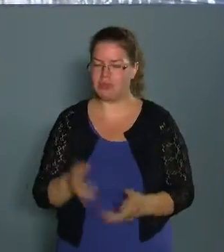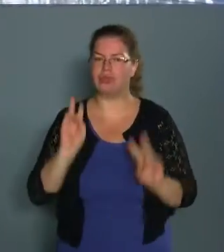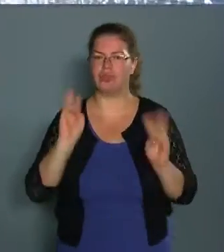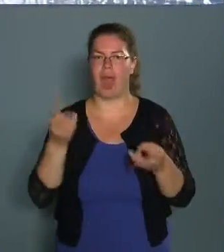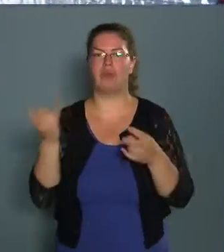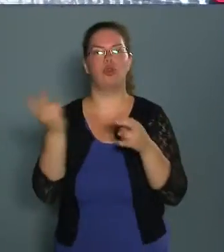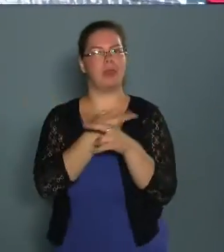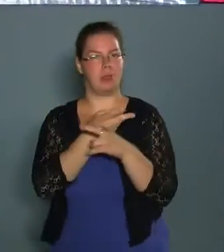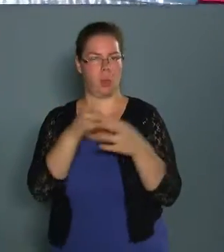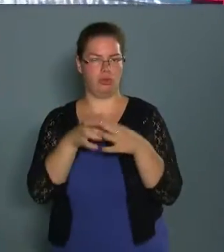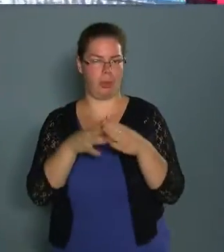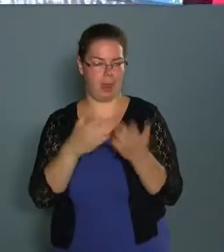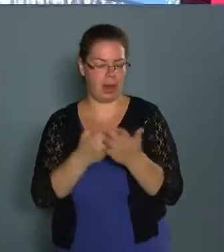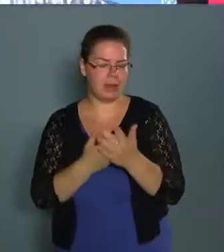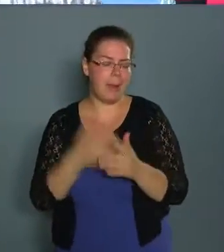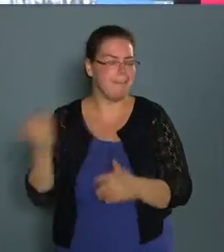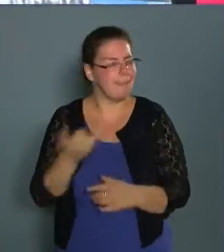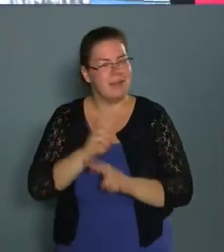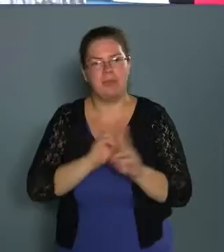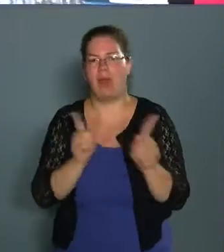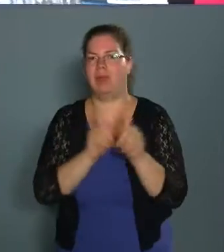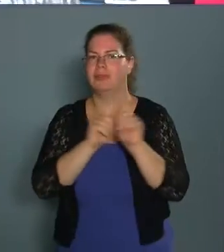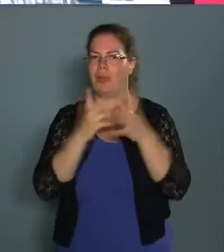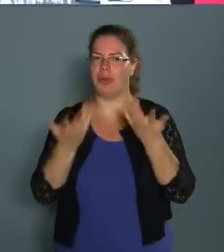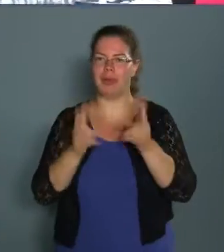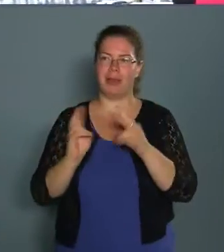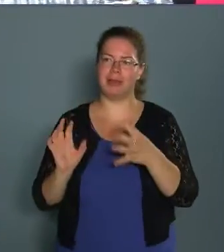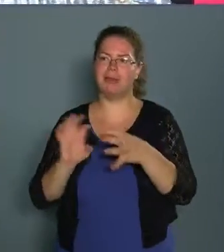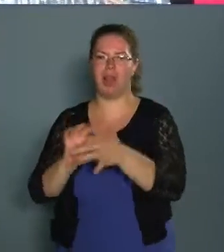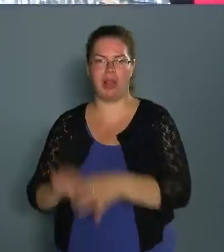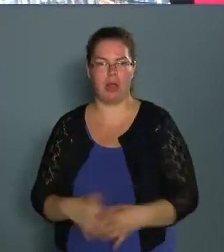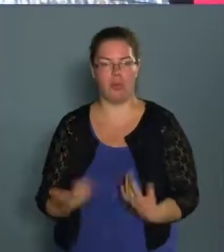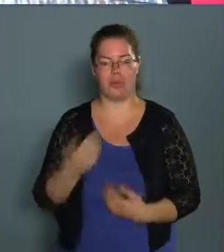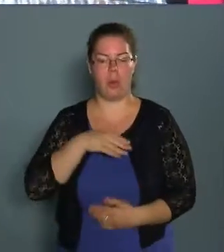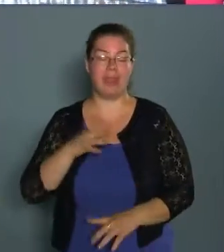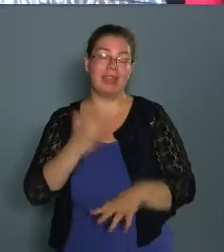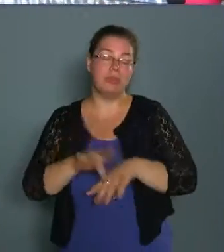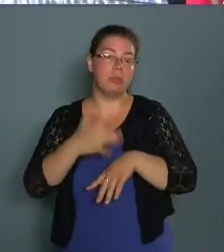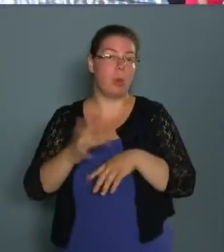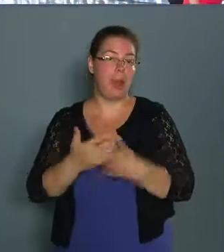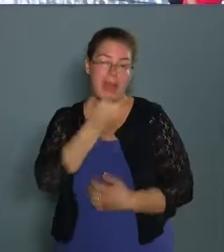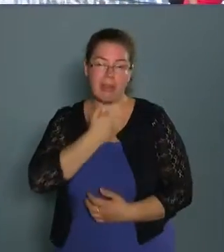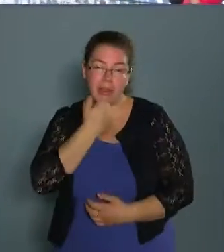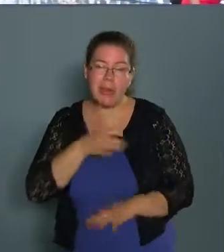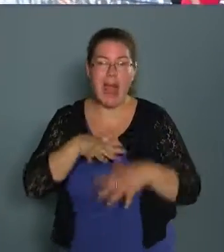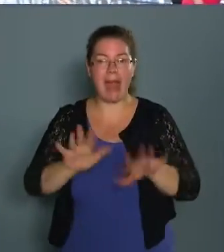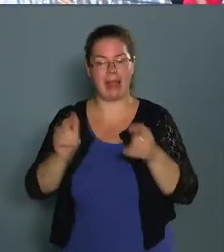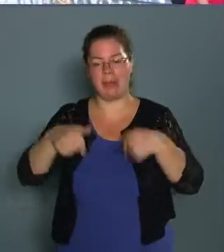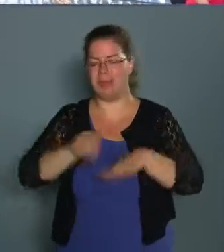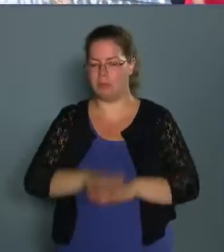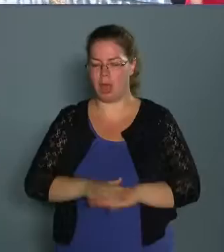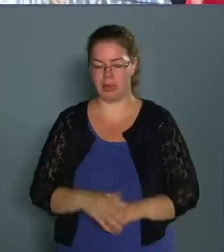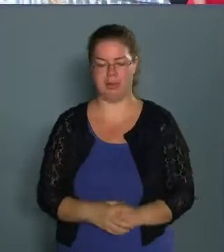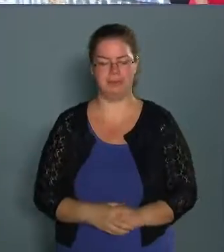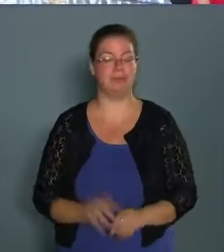mindenképp összeszokott csapat kell, de amúgy mindig van olyan, aki éppen becsatlakozik hozzánk, és próbálja elsajátítani. Általában itt